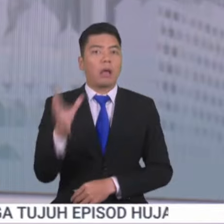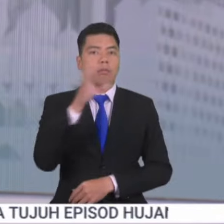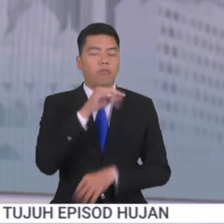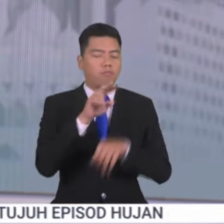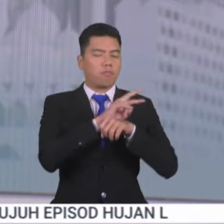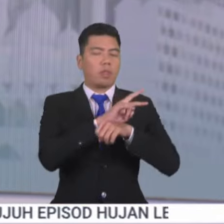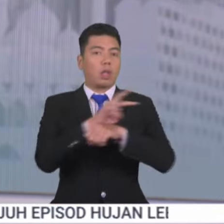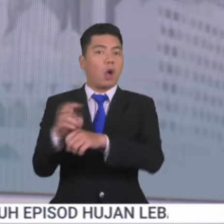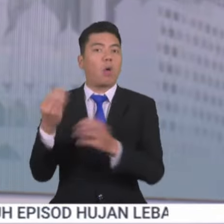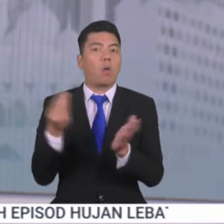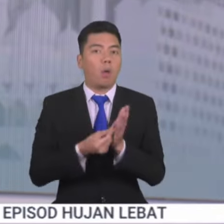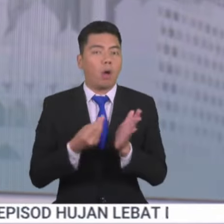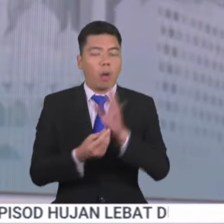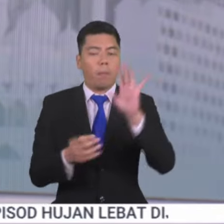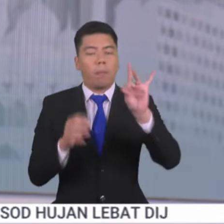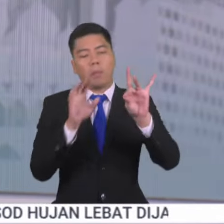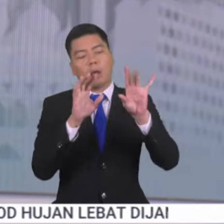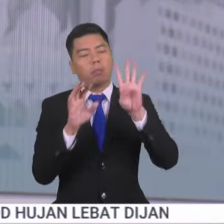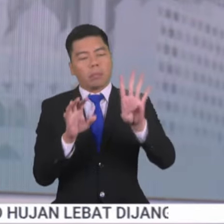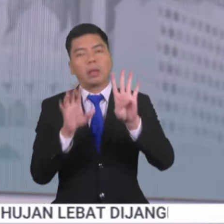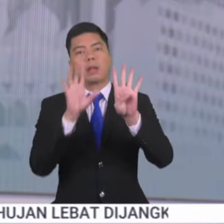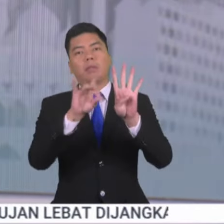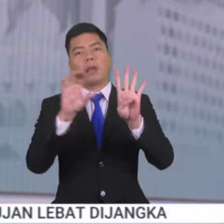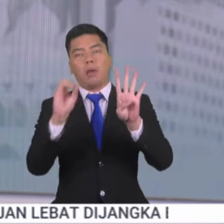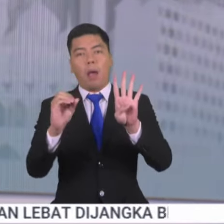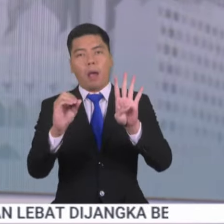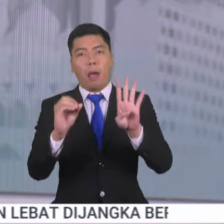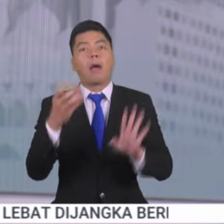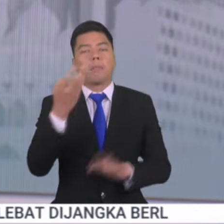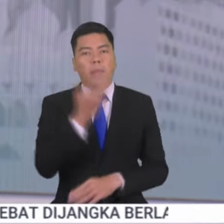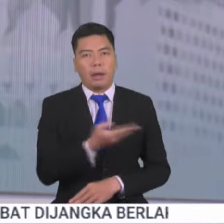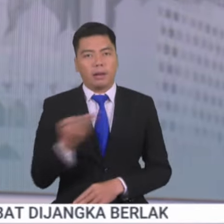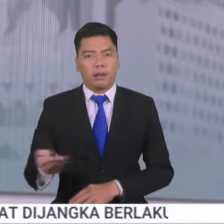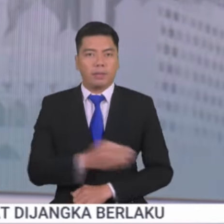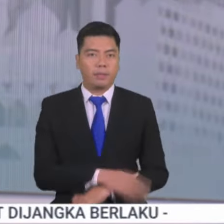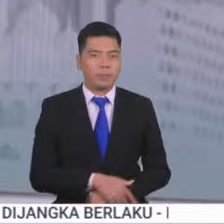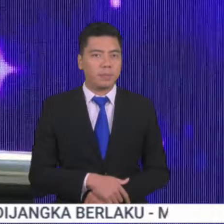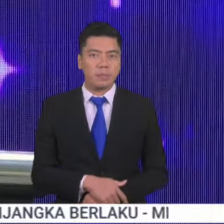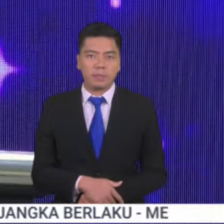selain pemantauan harga 480 barangan di lapangan.